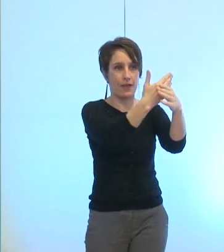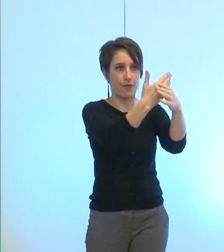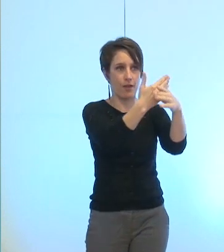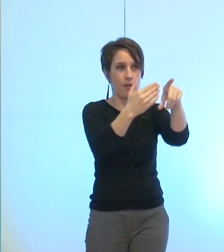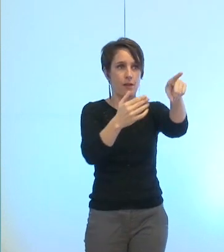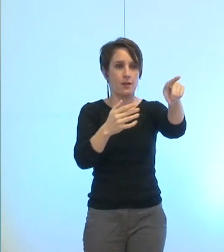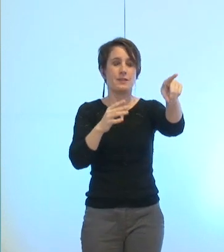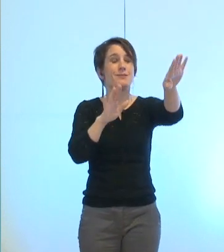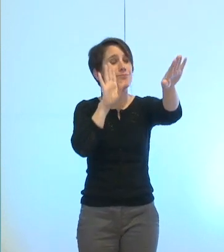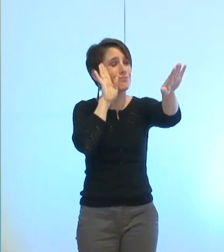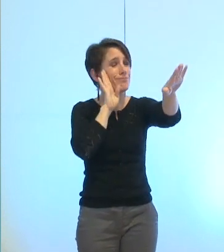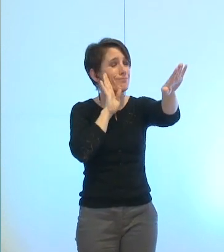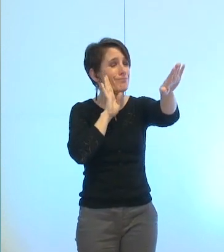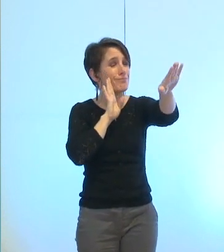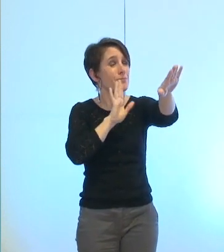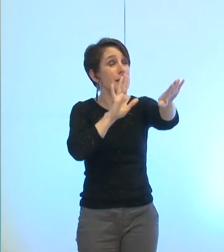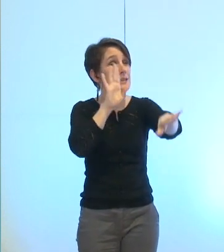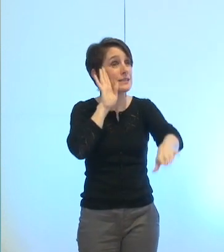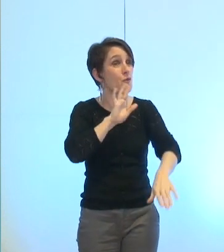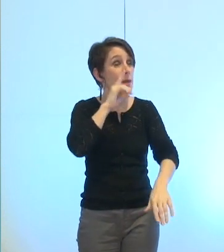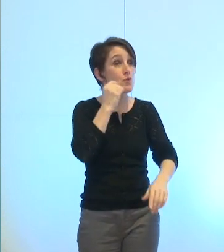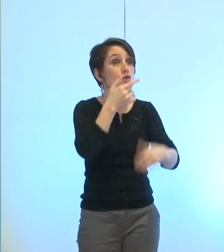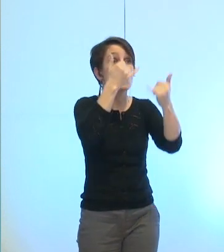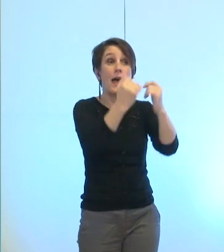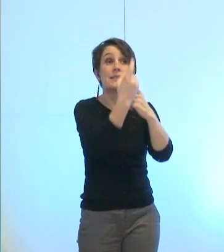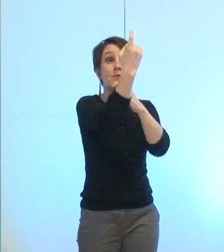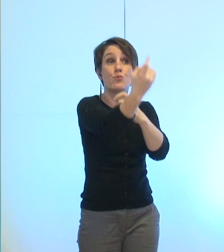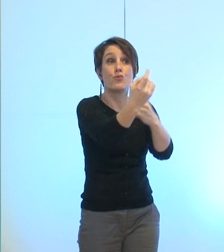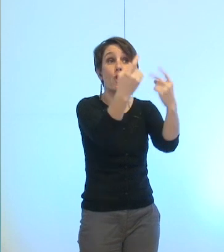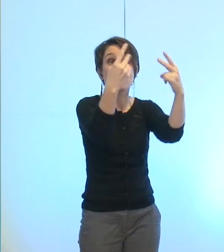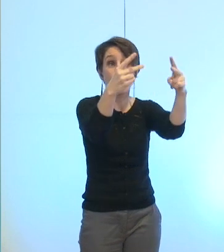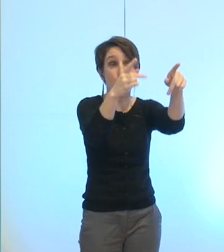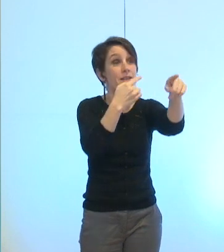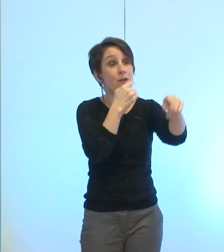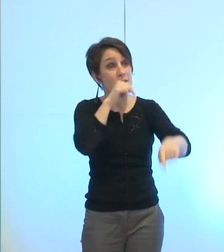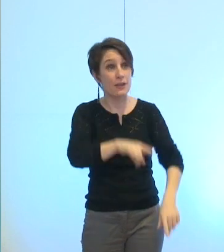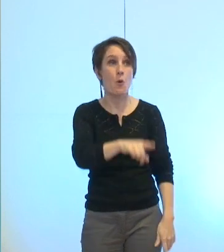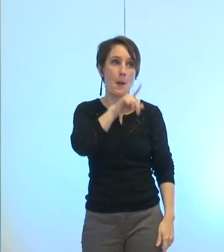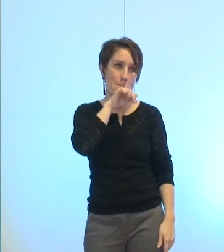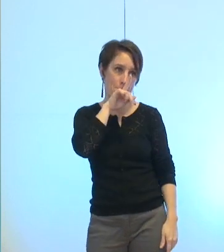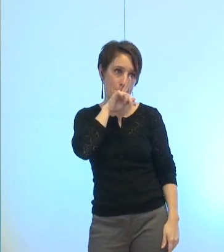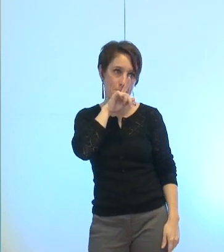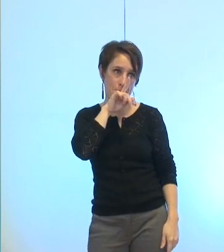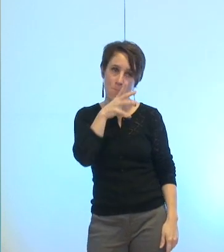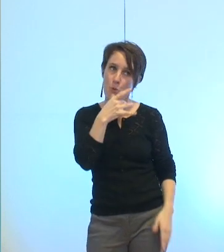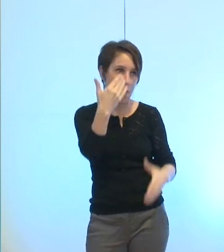numéro monsieur brancaléon vous êtes dans le public le public doit rester silencieux nous avançons donc sur le